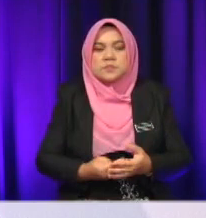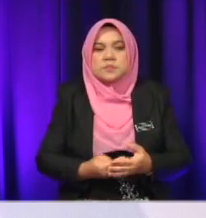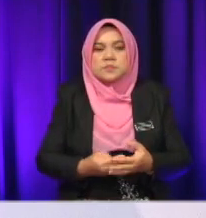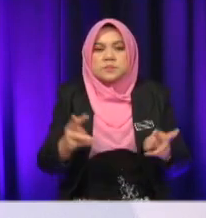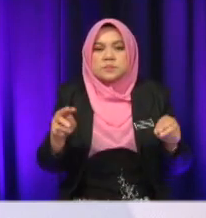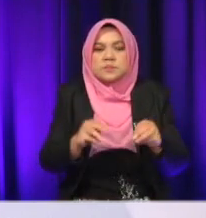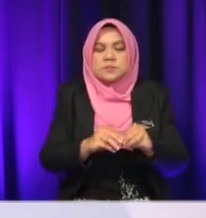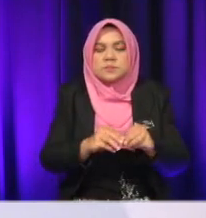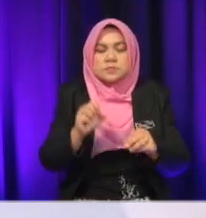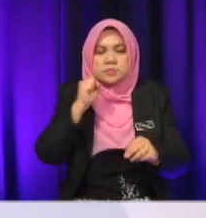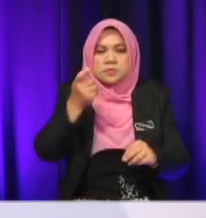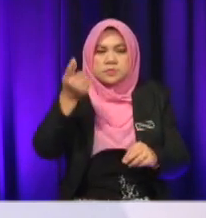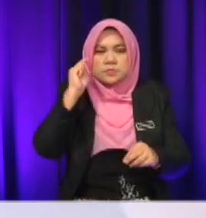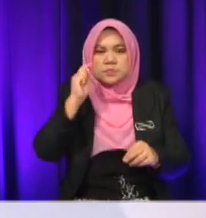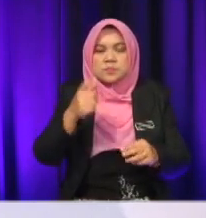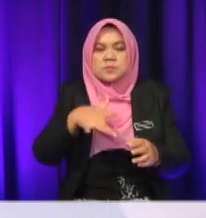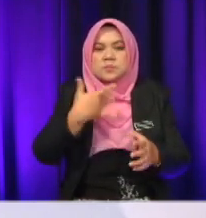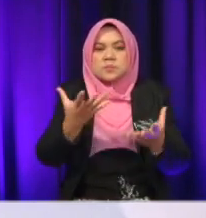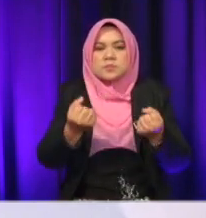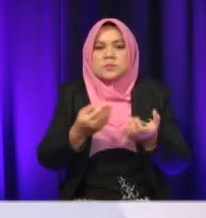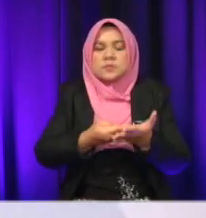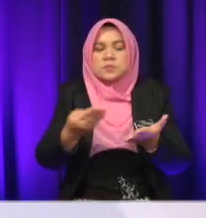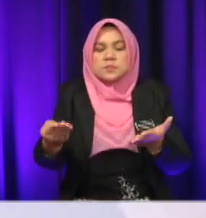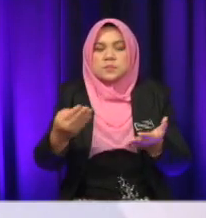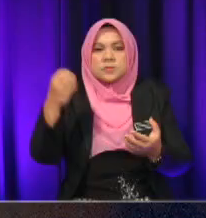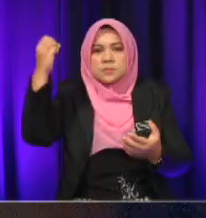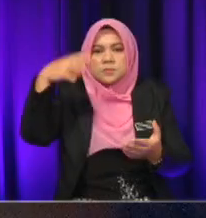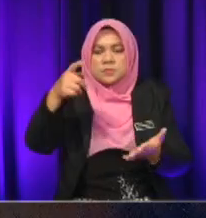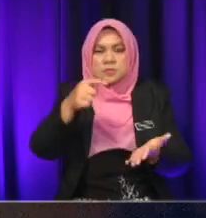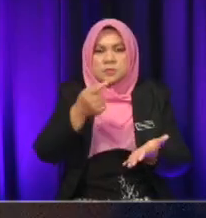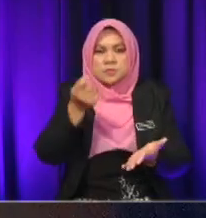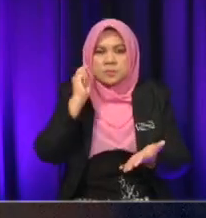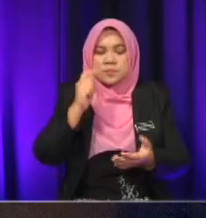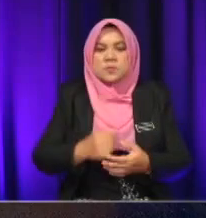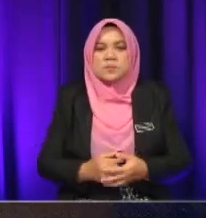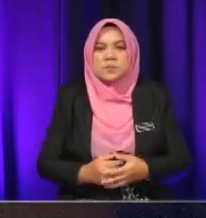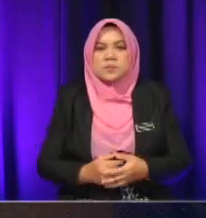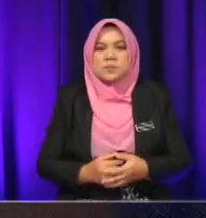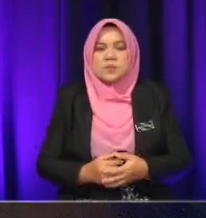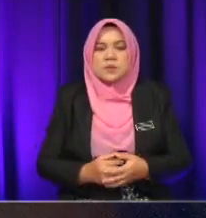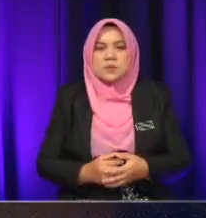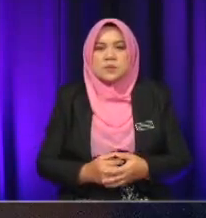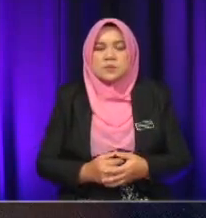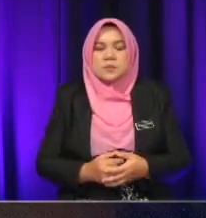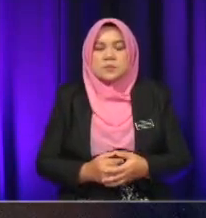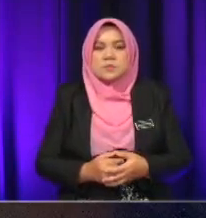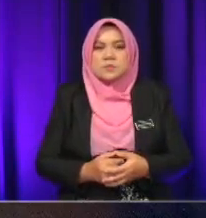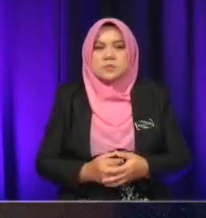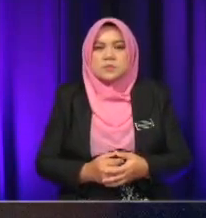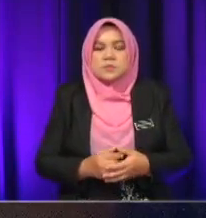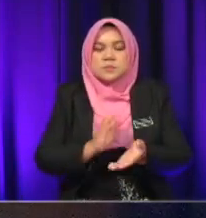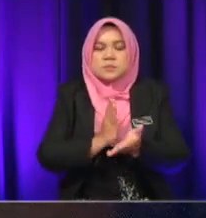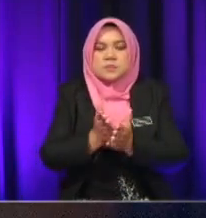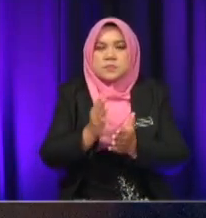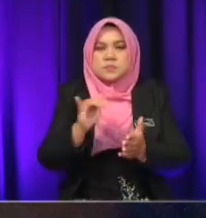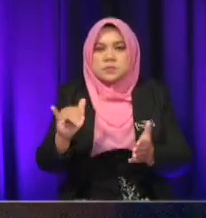tadilah tengok lampu tu, kan? Ya. Jadi teringin untuk memiliki lampu yang cantik, unik. Jadi